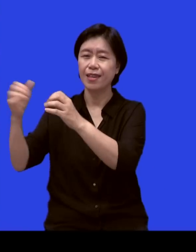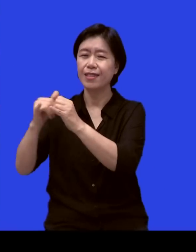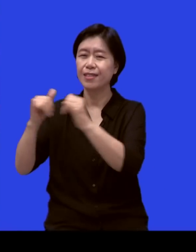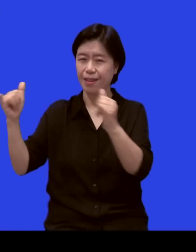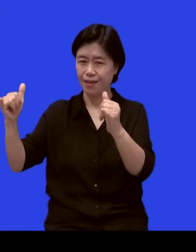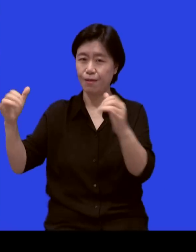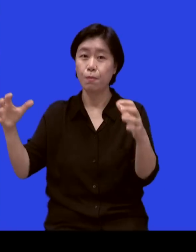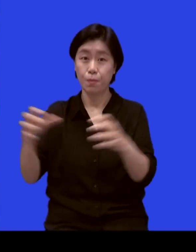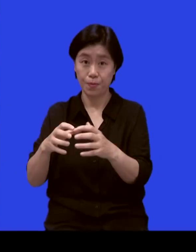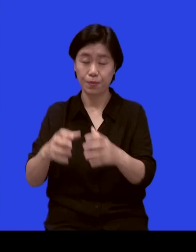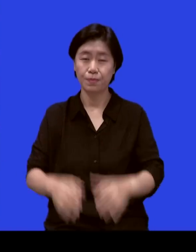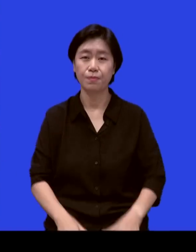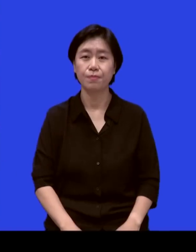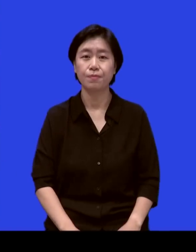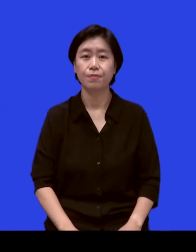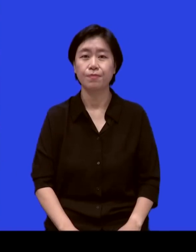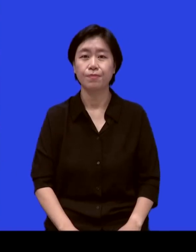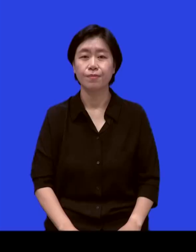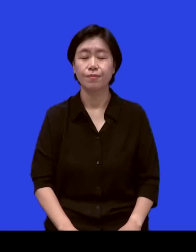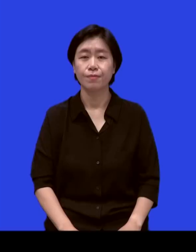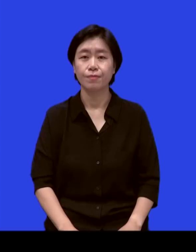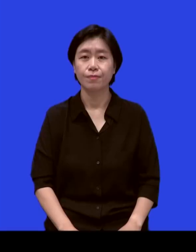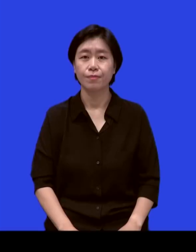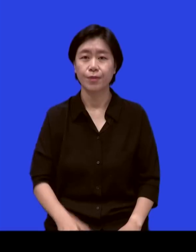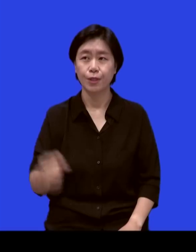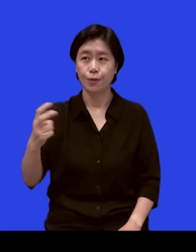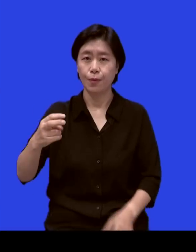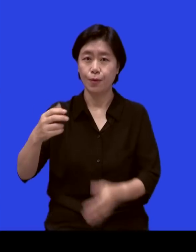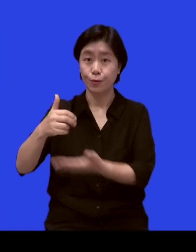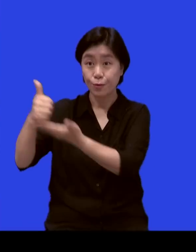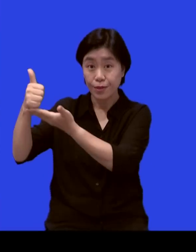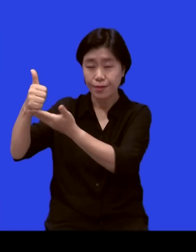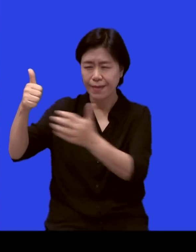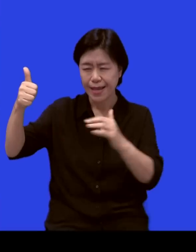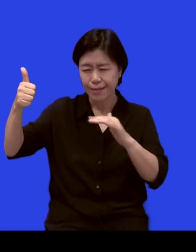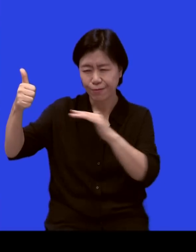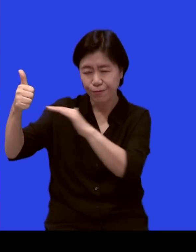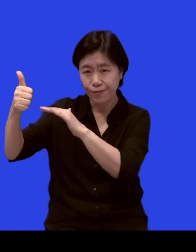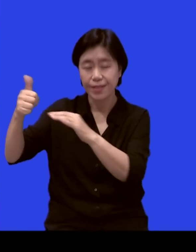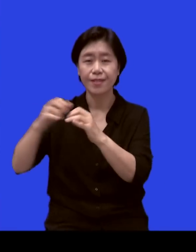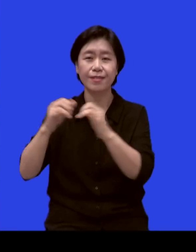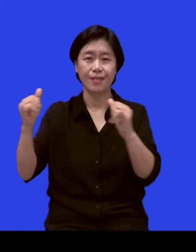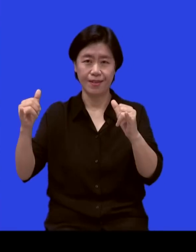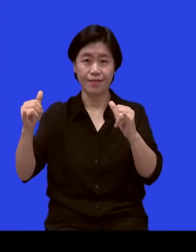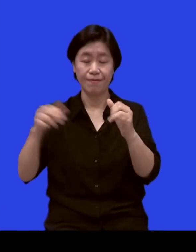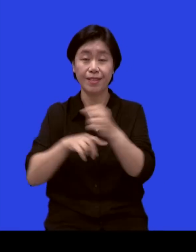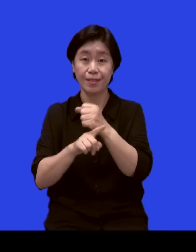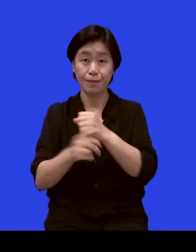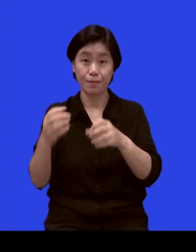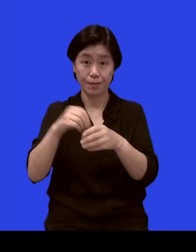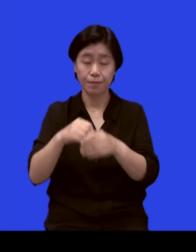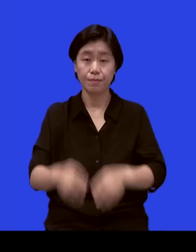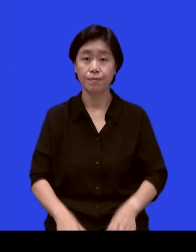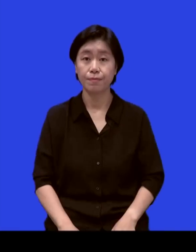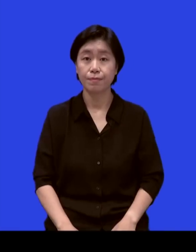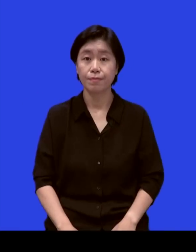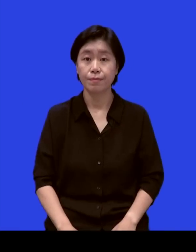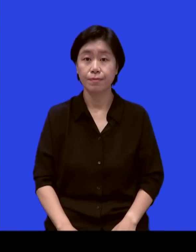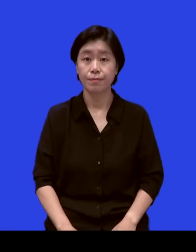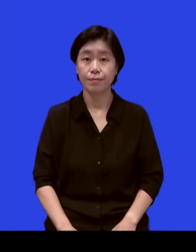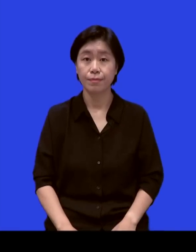하나님을 이야기하는 사람. 아, 주님을 토커. 예, 예. 네, 그리고 하나님을 스토킹한다 뭐 이런 아. 약간. 근데 나사로라는